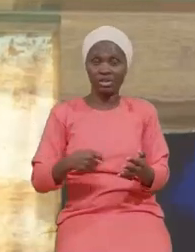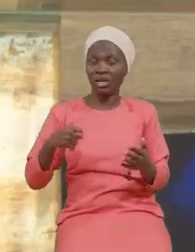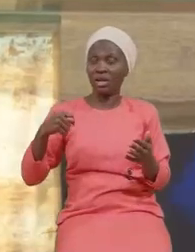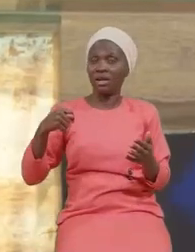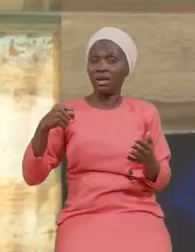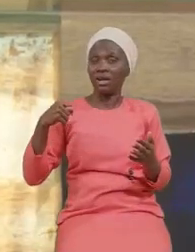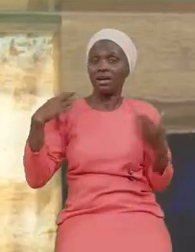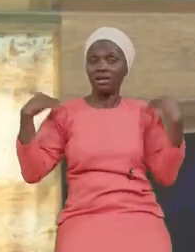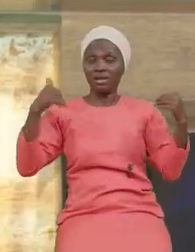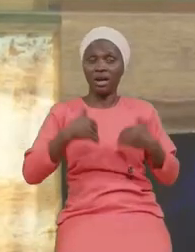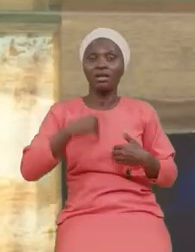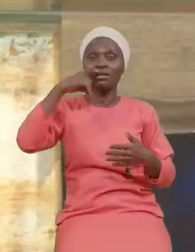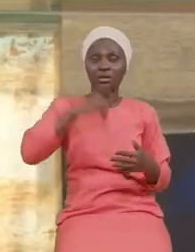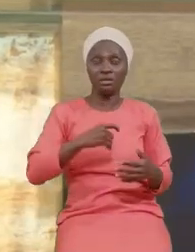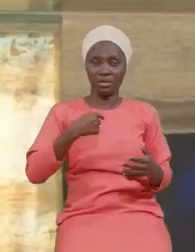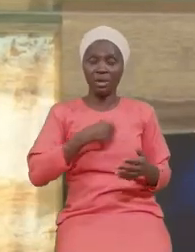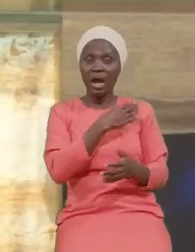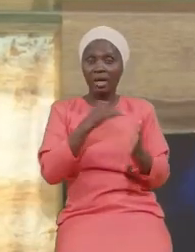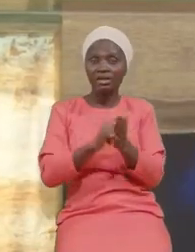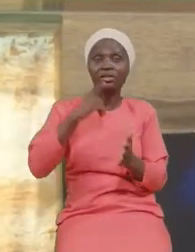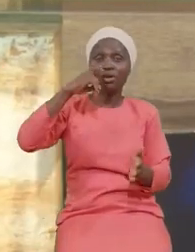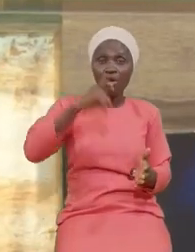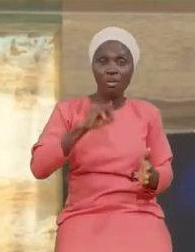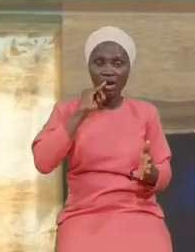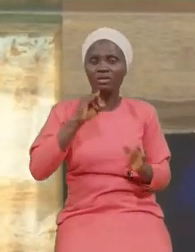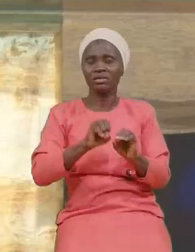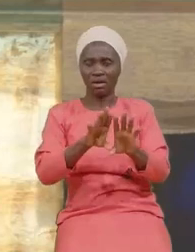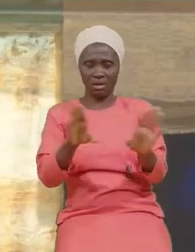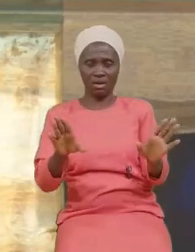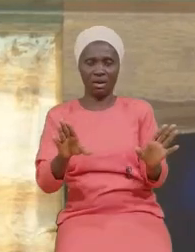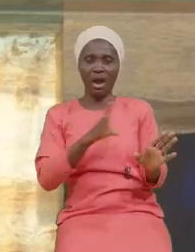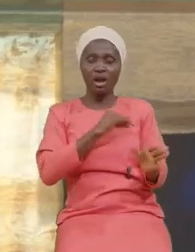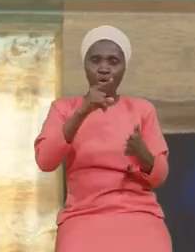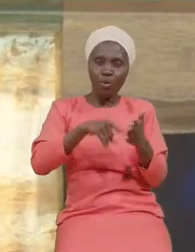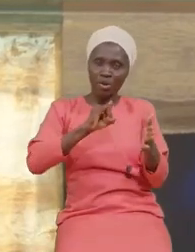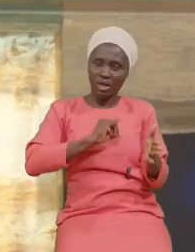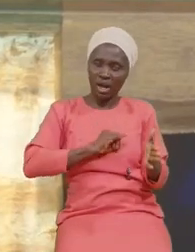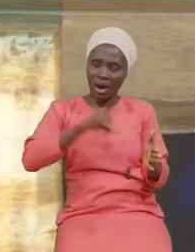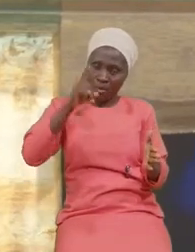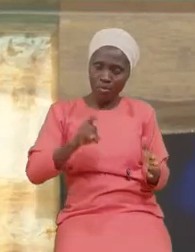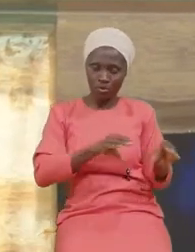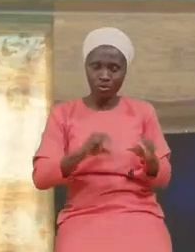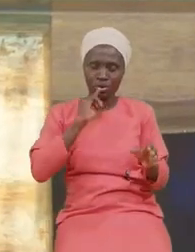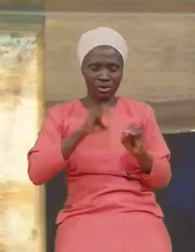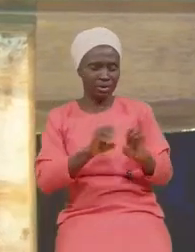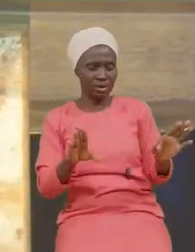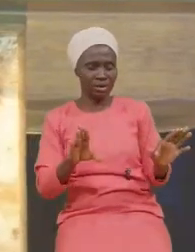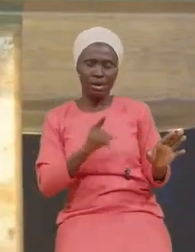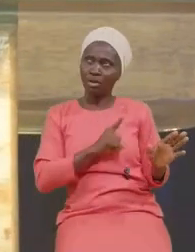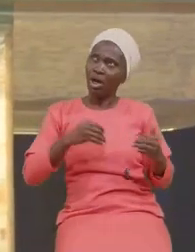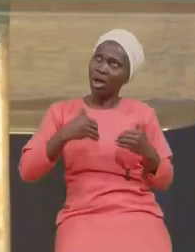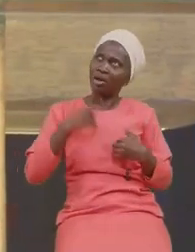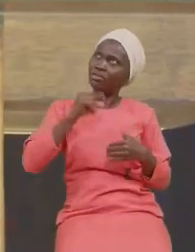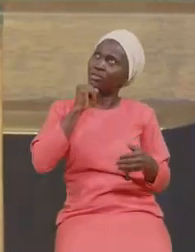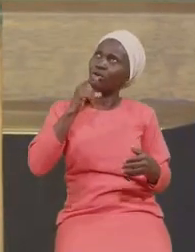commandement est clair ce que je dois faire un net Seigneur ne m'as-tu pas ordonné et